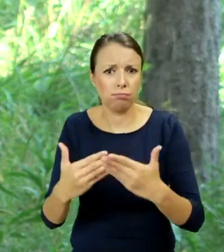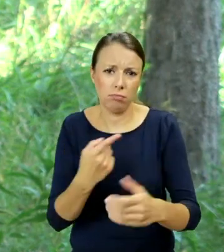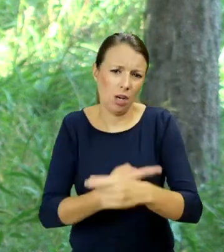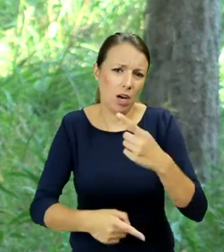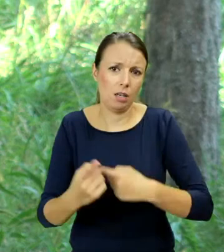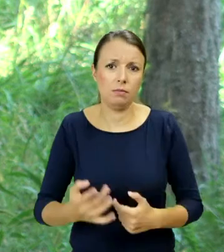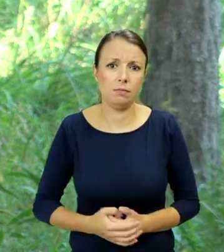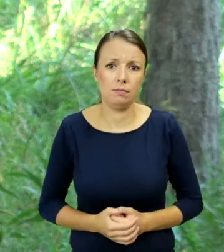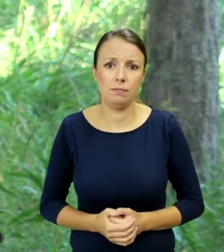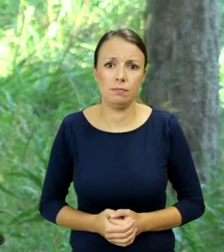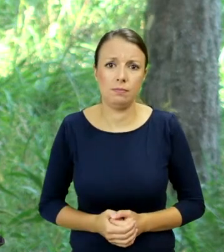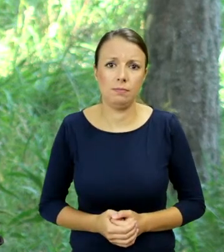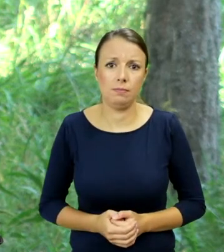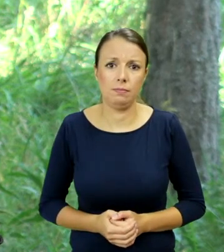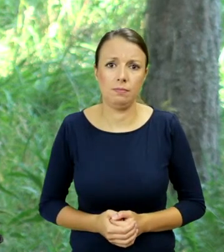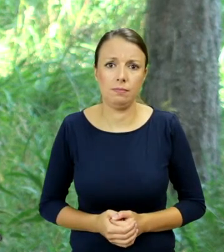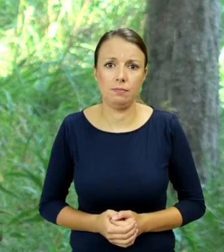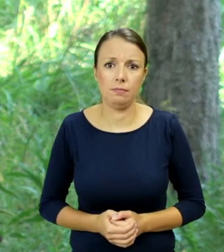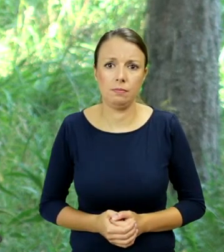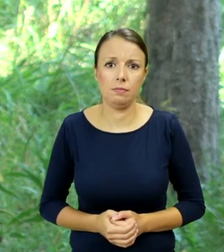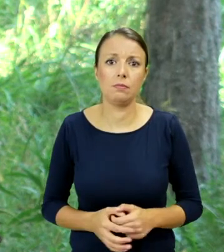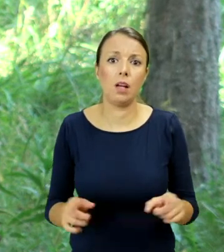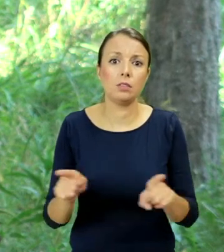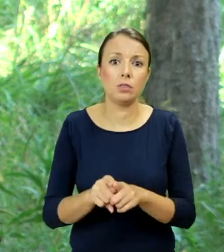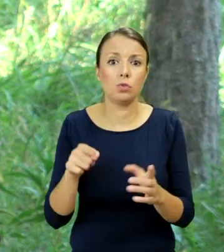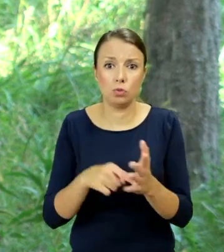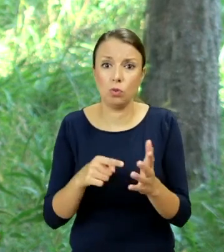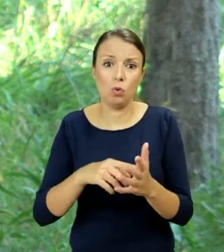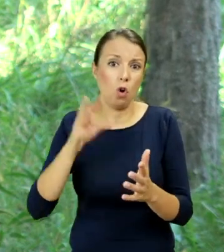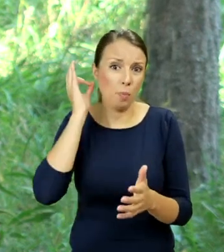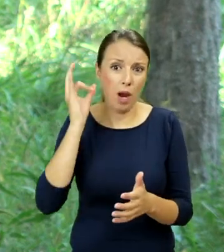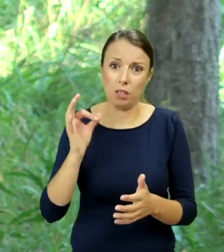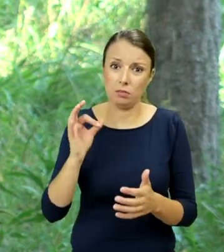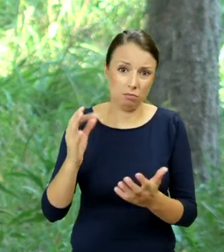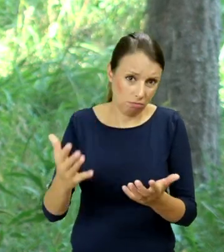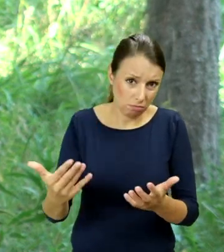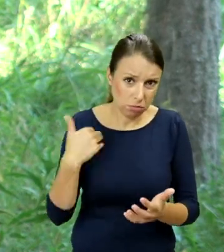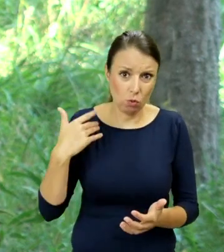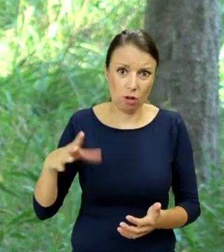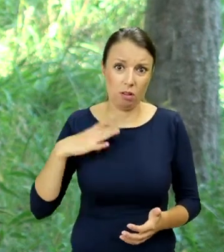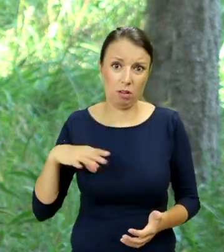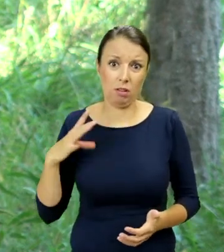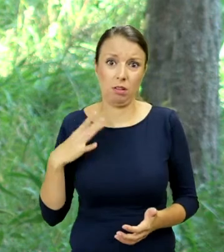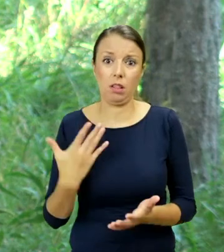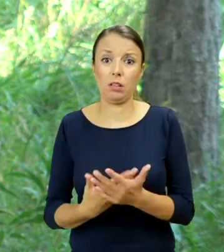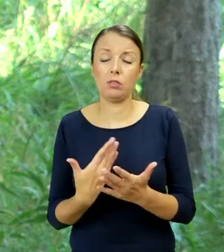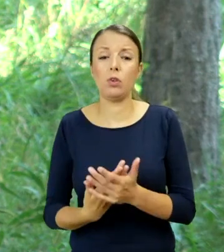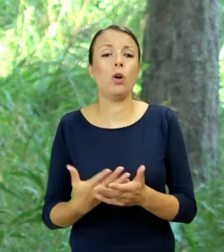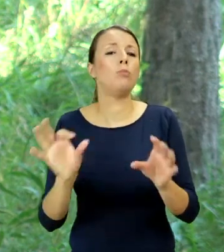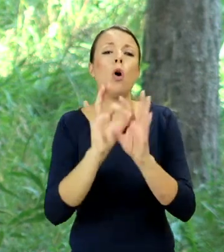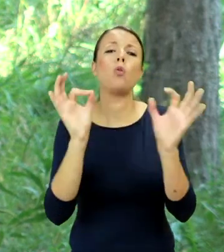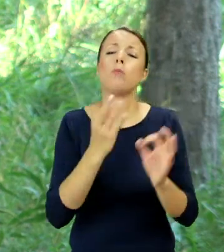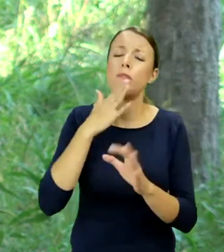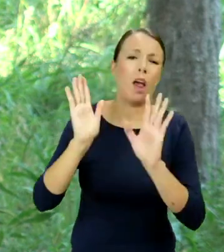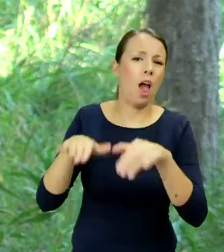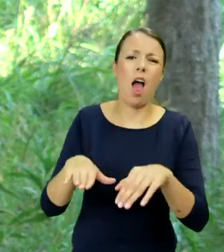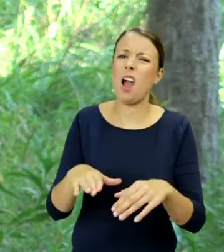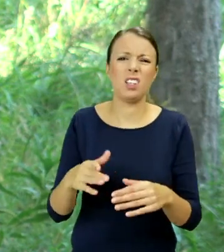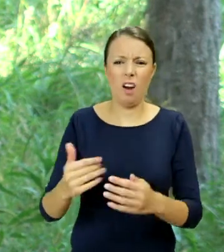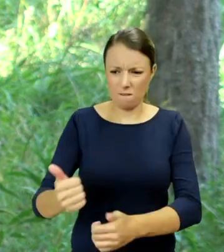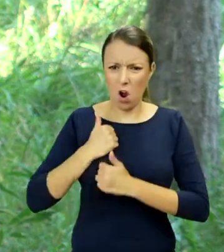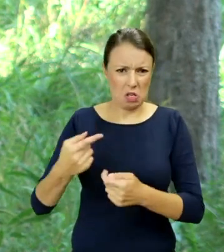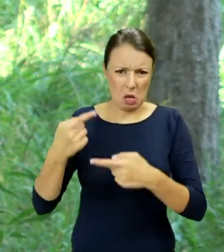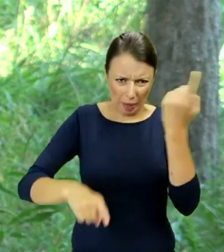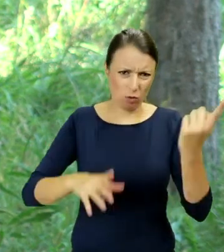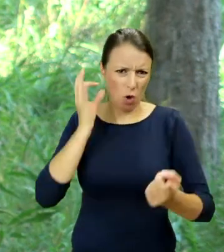nie oszczędzono kobietom różnych frustracji wynikających z tego, że powszechnie panowało przekonanie, że wojsko to nie jest miejsce dla kobiet. Stąd